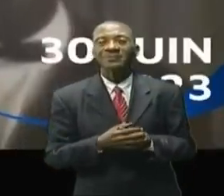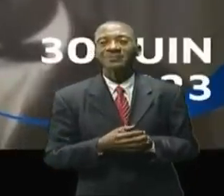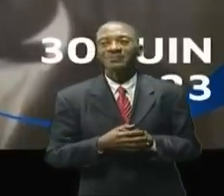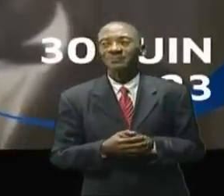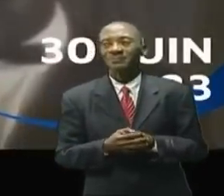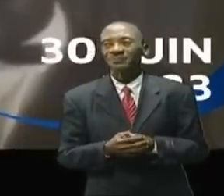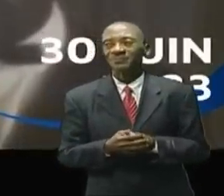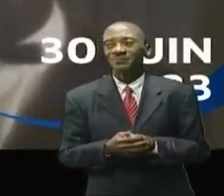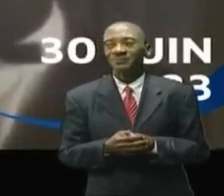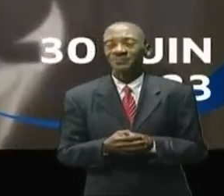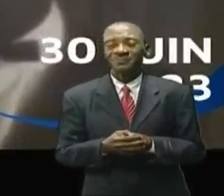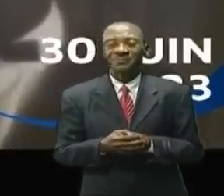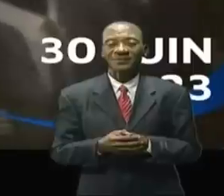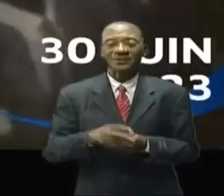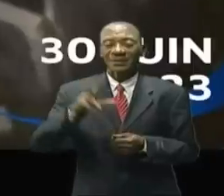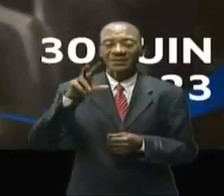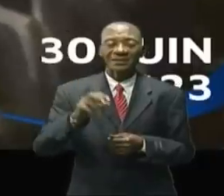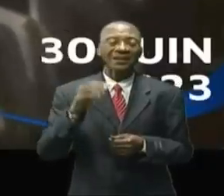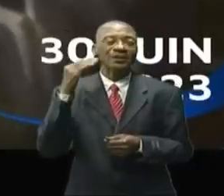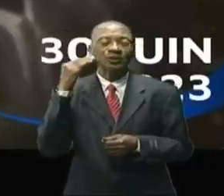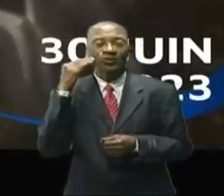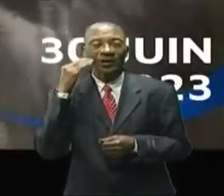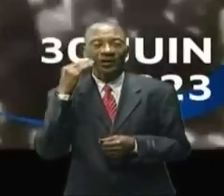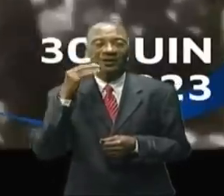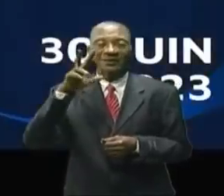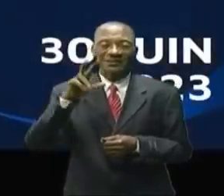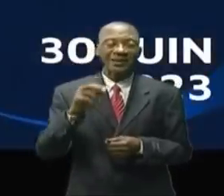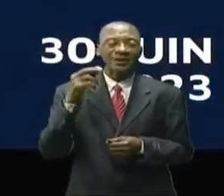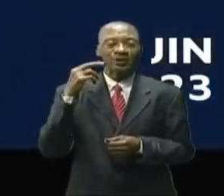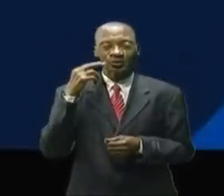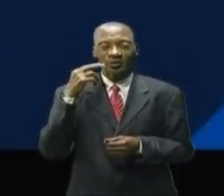Indépendance, tcha tcha, tozoumiye.